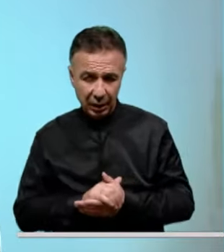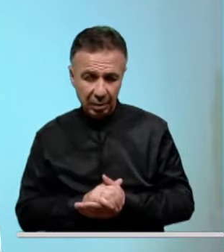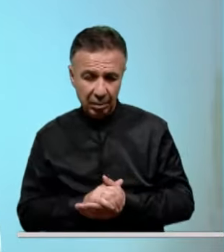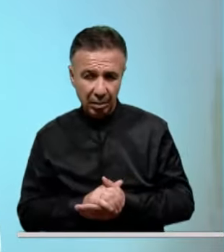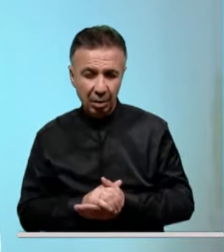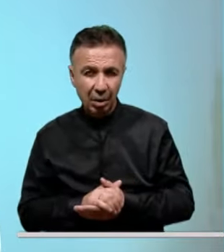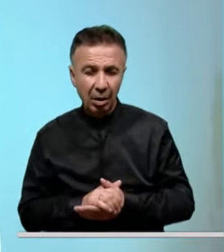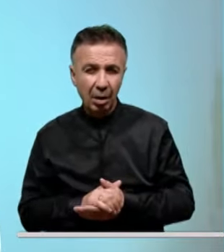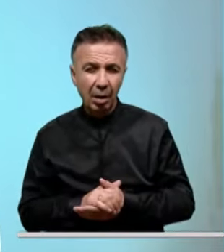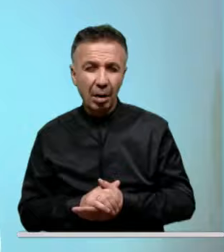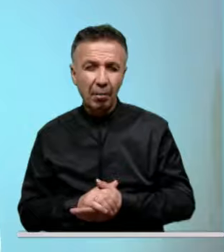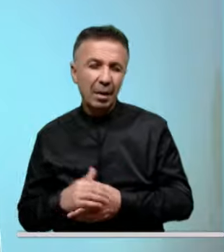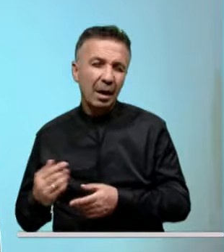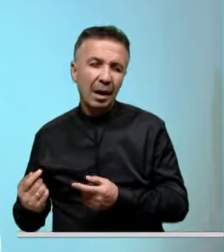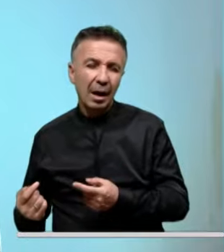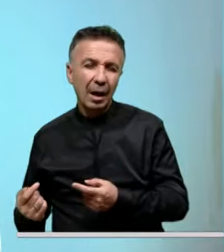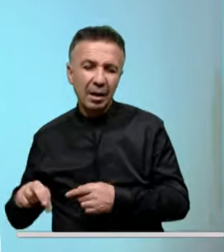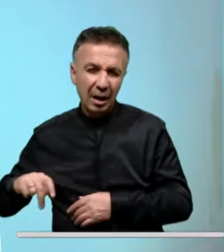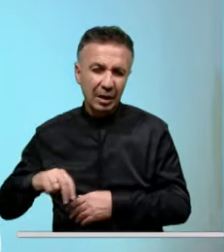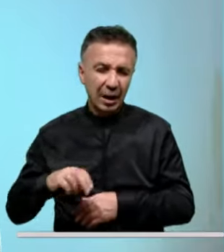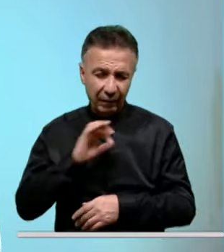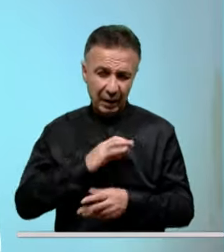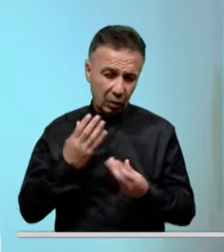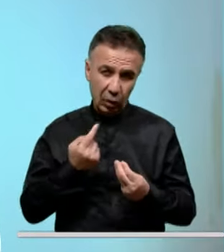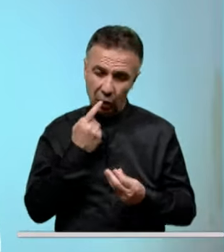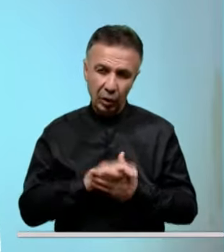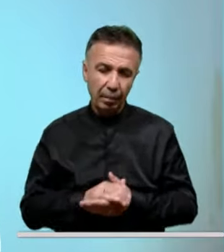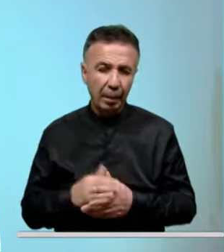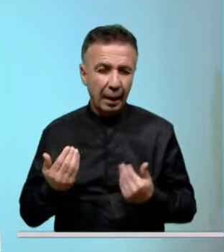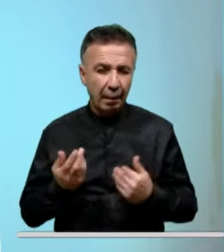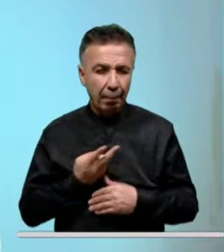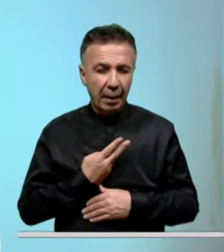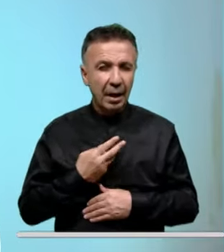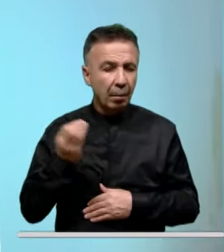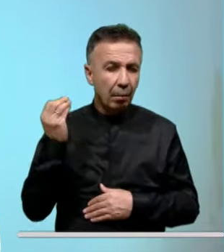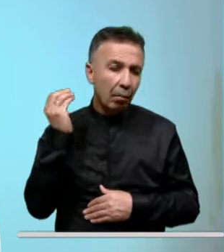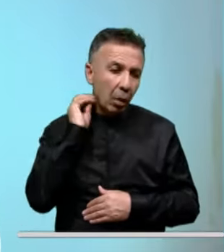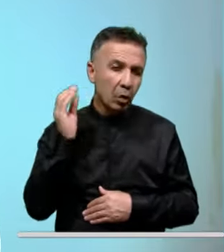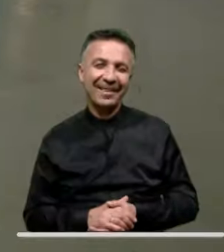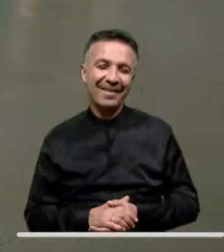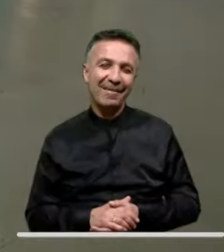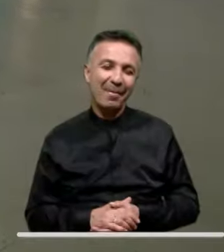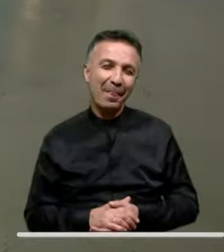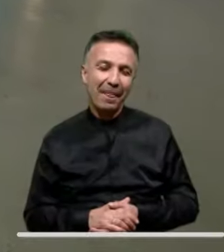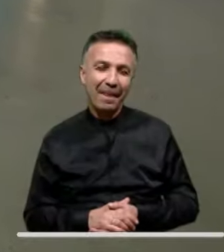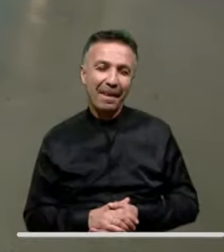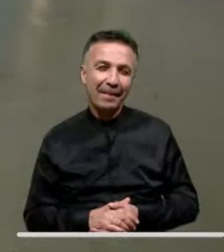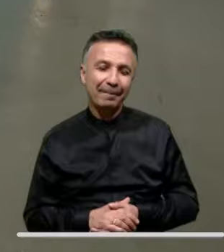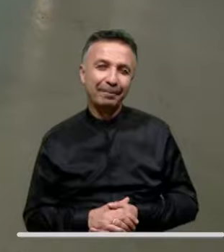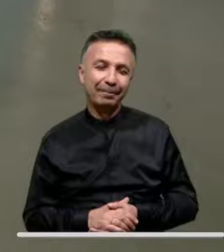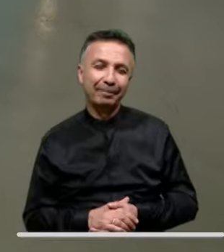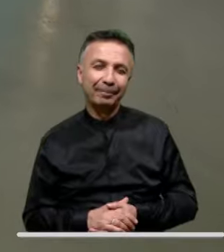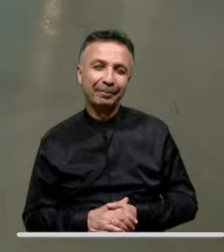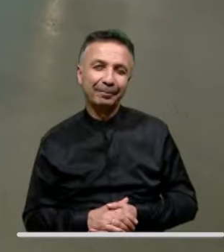karıncalar falan onda faydalanabilir. Bir de sorum şu olacak. Benim borcum var. Acaba kurban kesebilirim mi? Malatya'ya selam olsun.